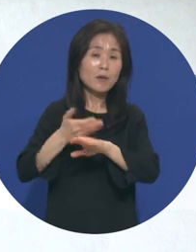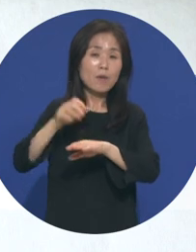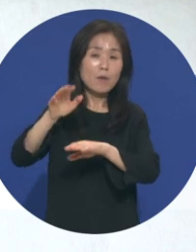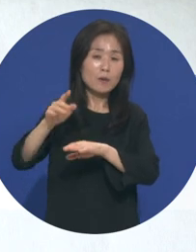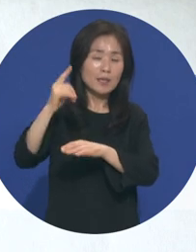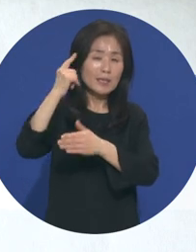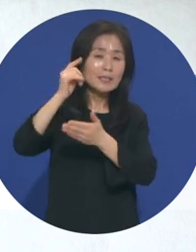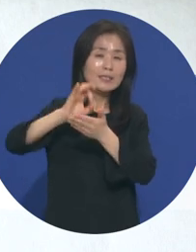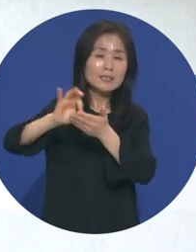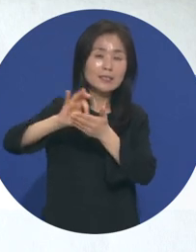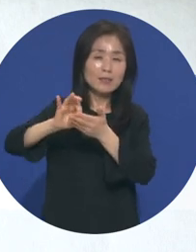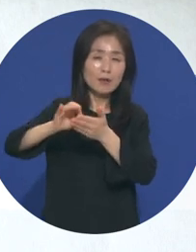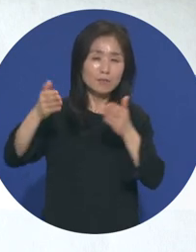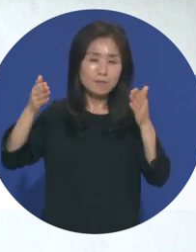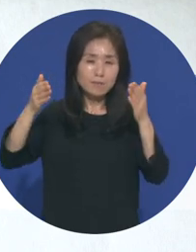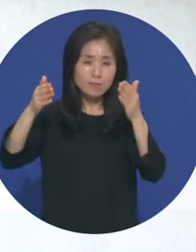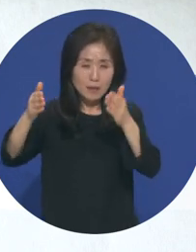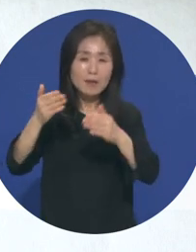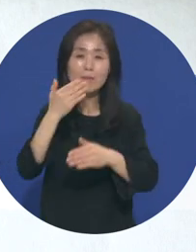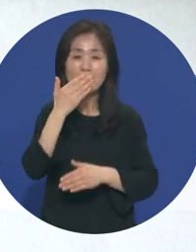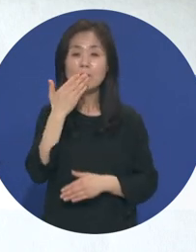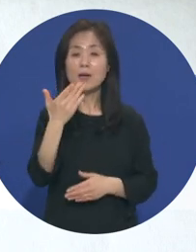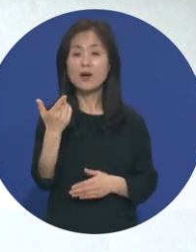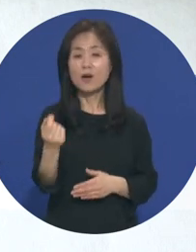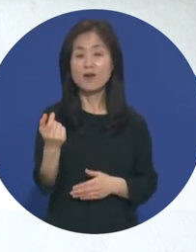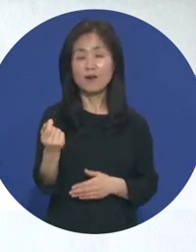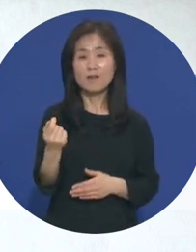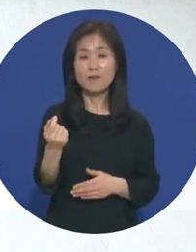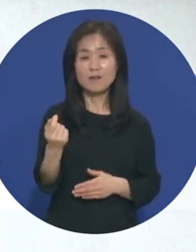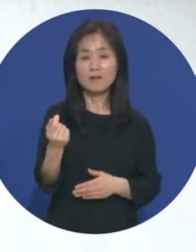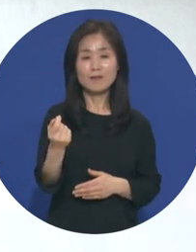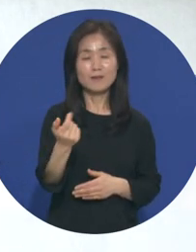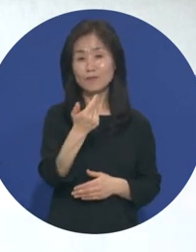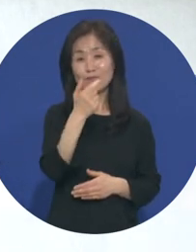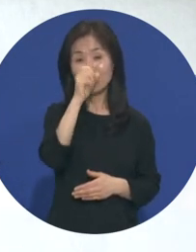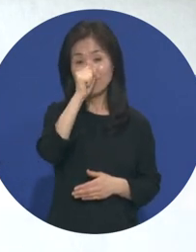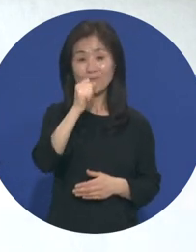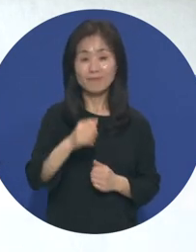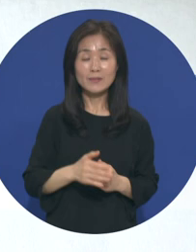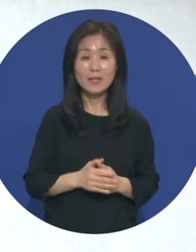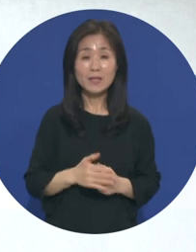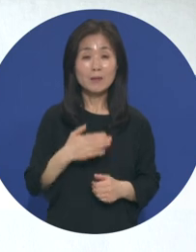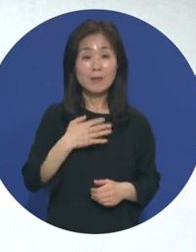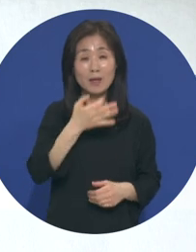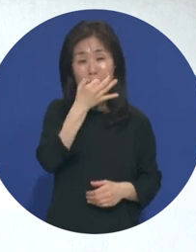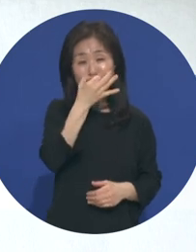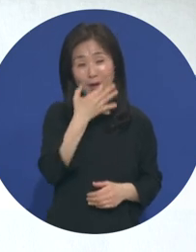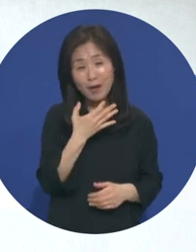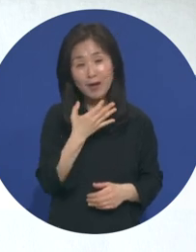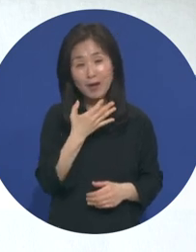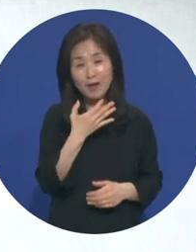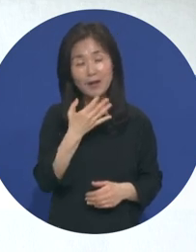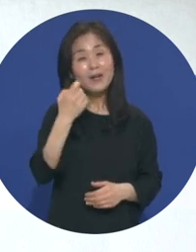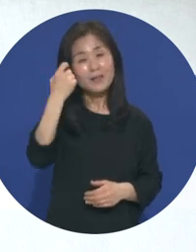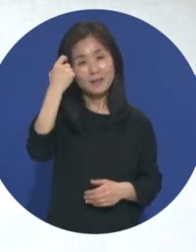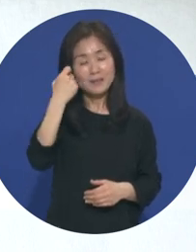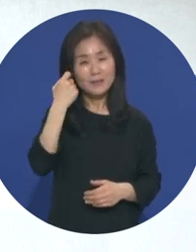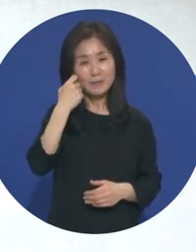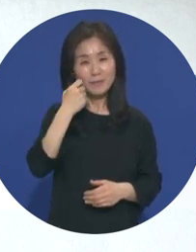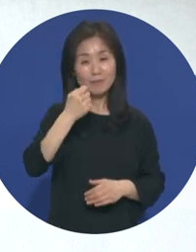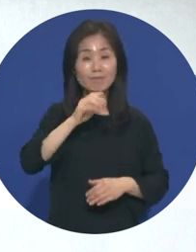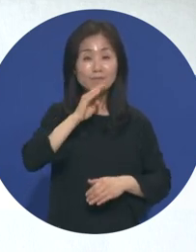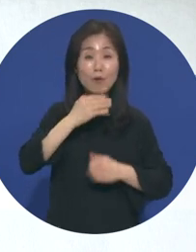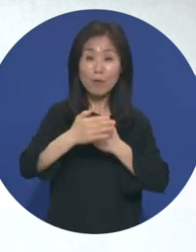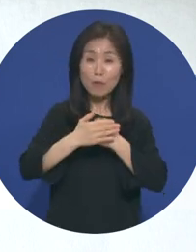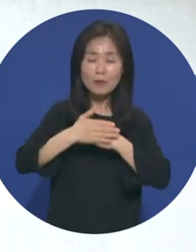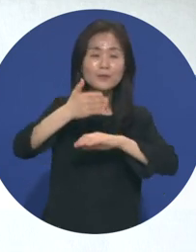더 열정이나 그런 시간적으로 투자할 수 있으니까 저희들한테 숨통이 트인다고 해야 되나 그렇게만